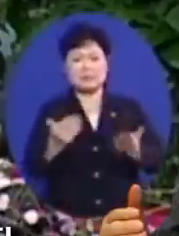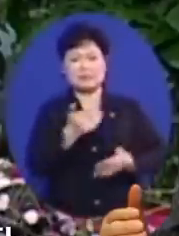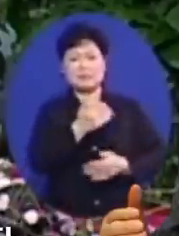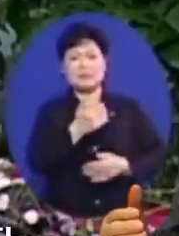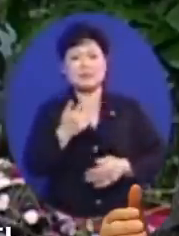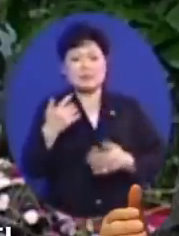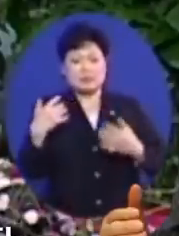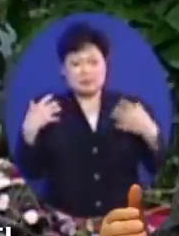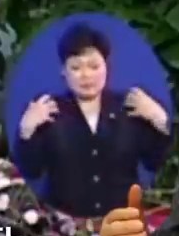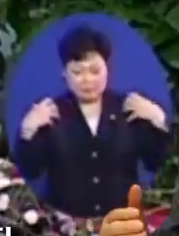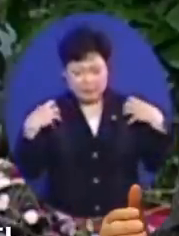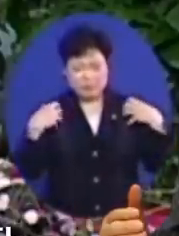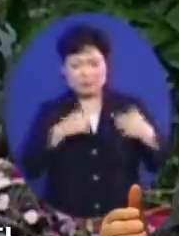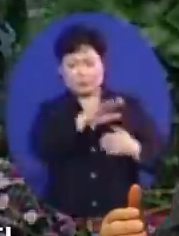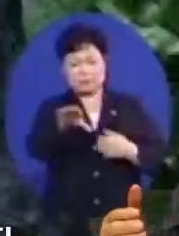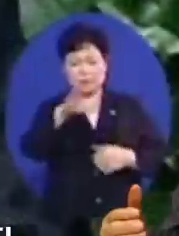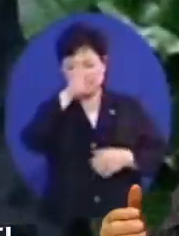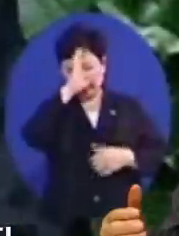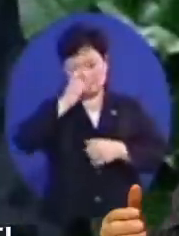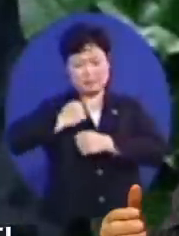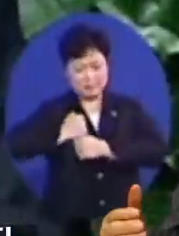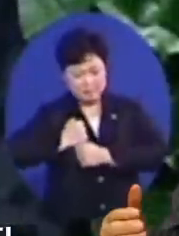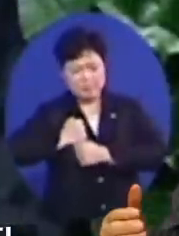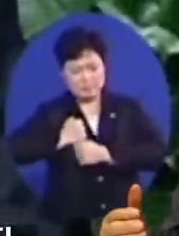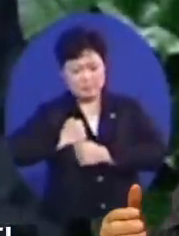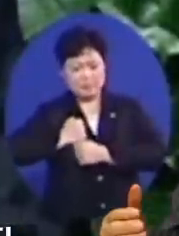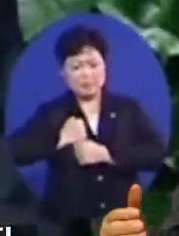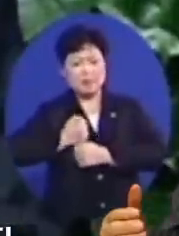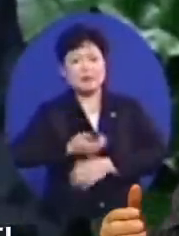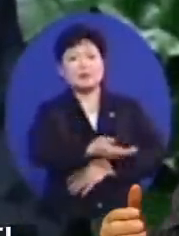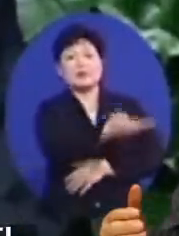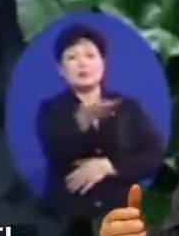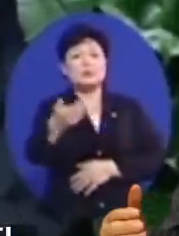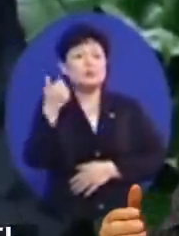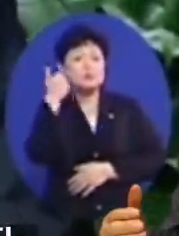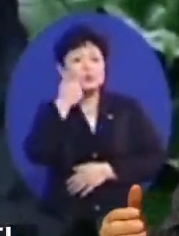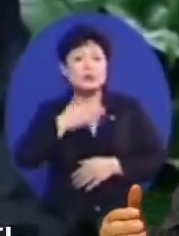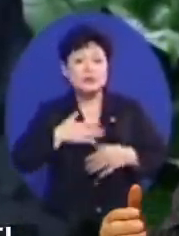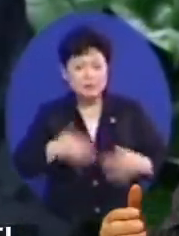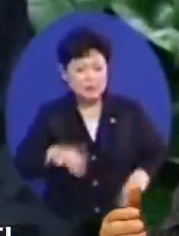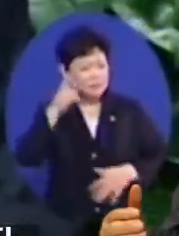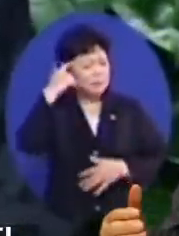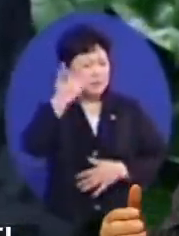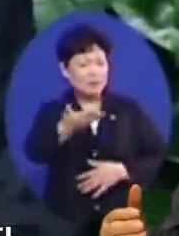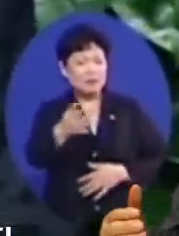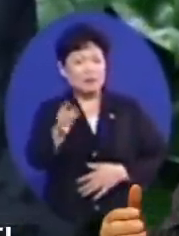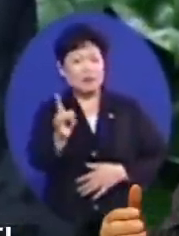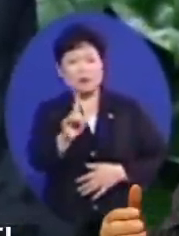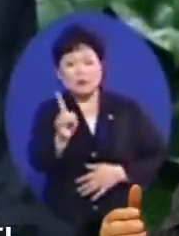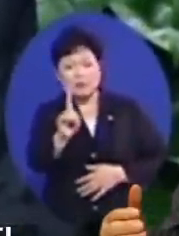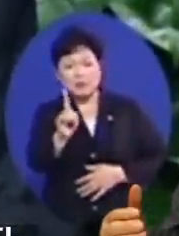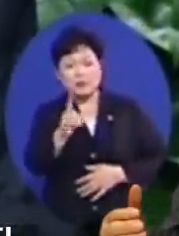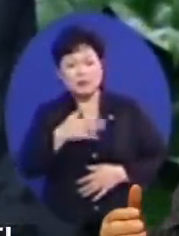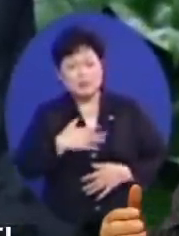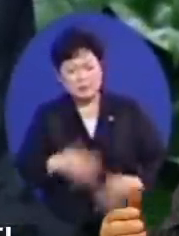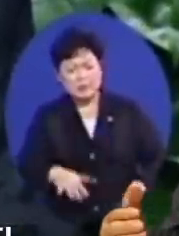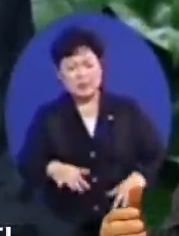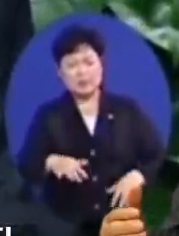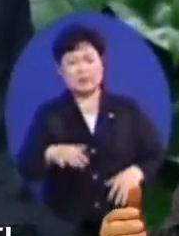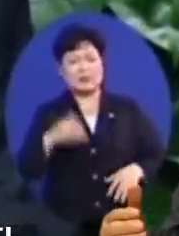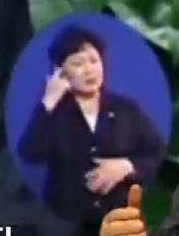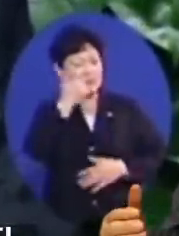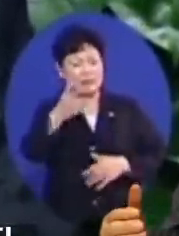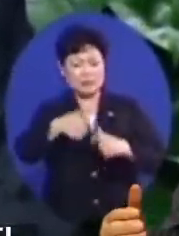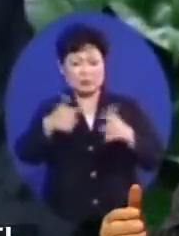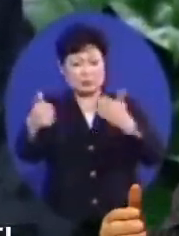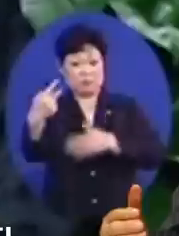병을 짊어지겠다고 했는 것입니다. 여러분 뭐가 연약합니까? 어디가 연약합니까? 주님이 바로 2000년 전에 그 연약한